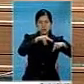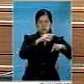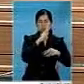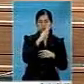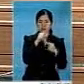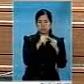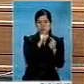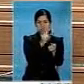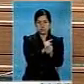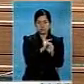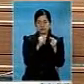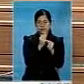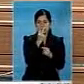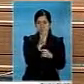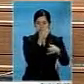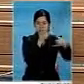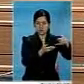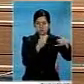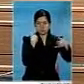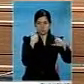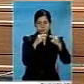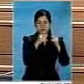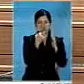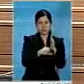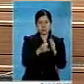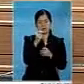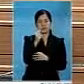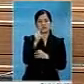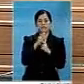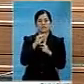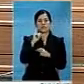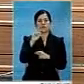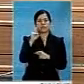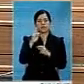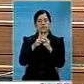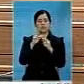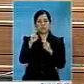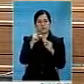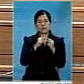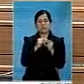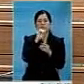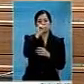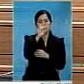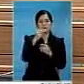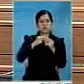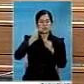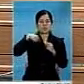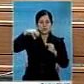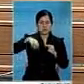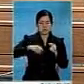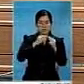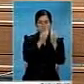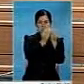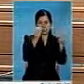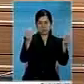มที่ไม่ชอบอัยการสูงสุดก็มีหน้าที่แจ้งไปศาลรัฐธรรมนูญเพื่อได้สั่งระงับการกระทำและ